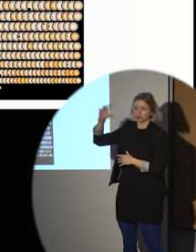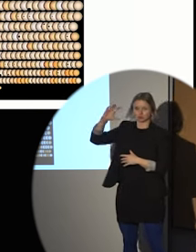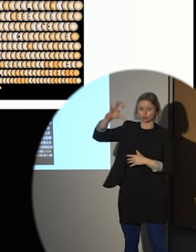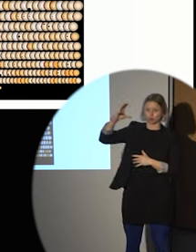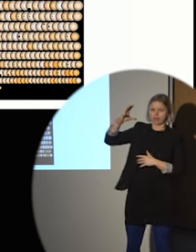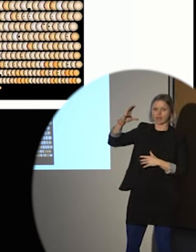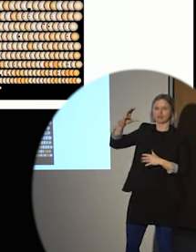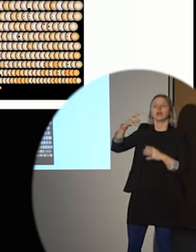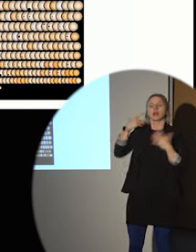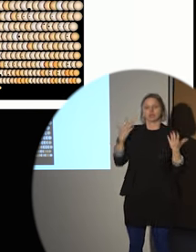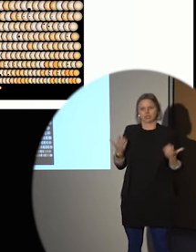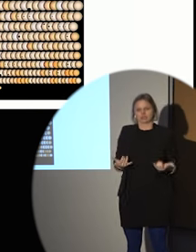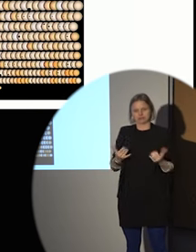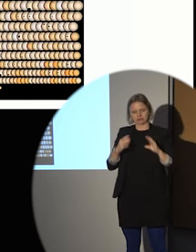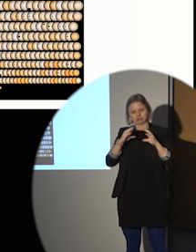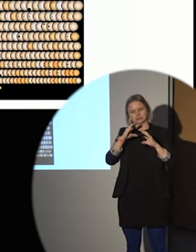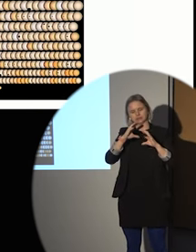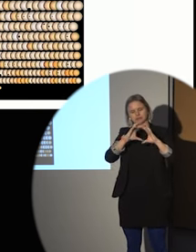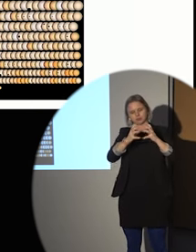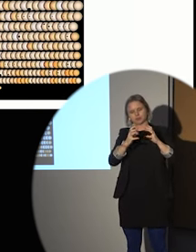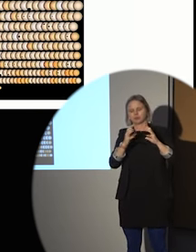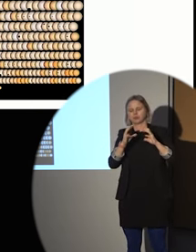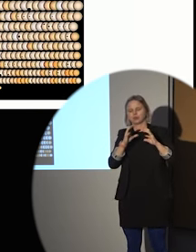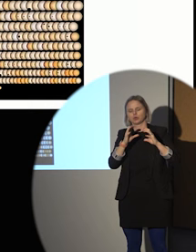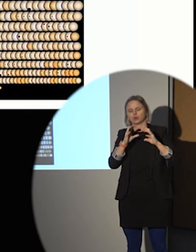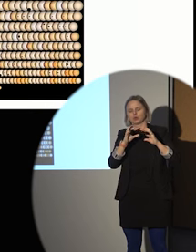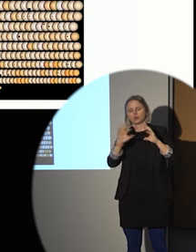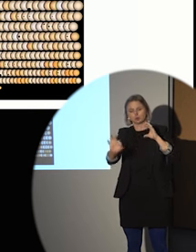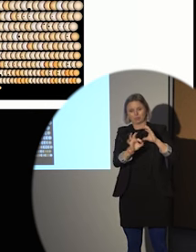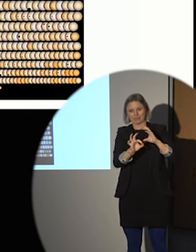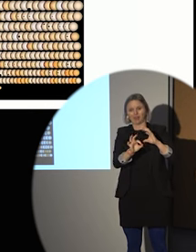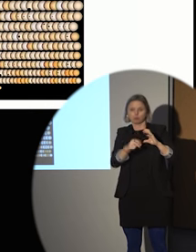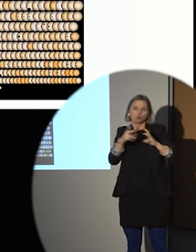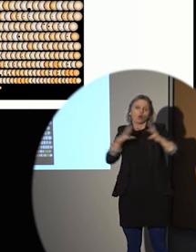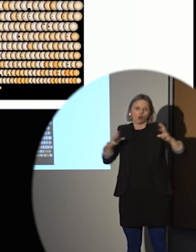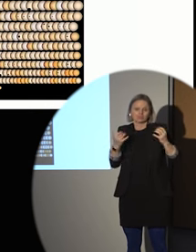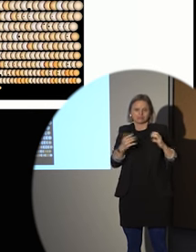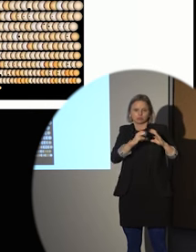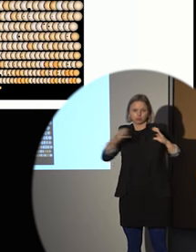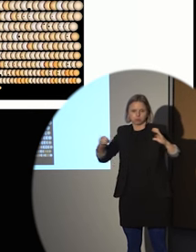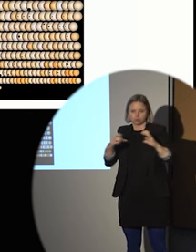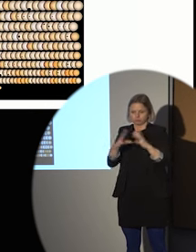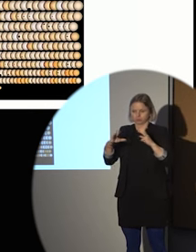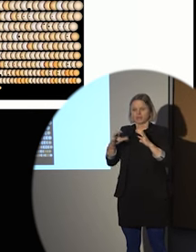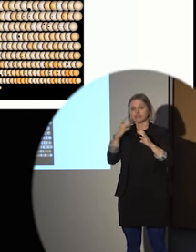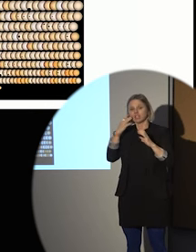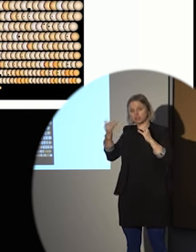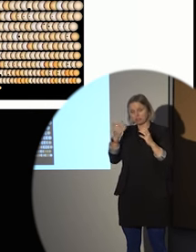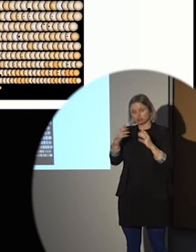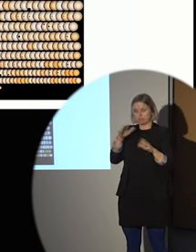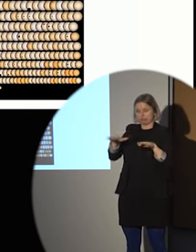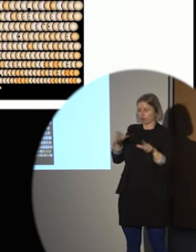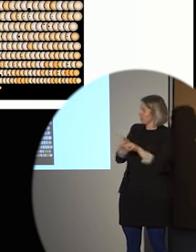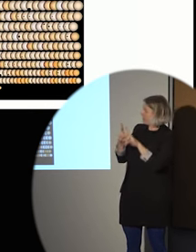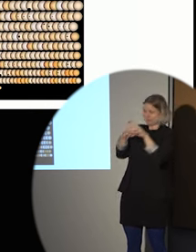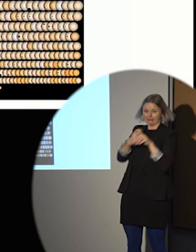qui est la plus grosse du système solaire. Donc on est capable aujourd'hui de découvrir des milliers de planètes extrasolaires, et on va